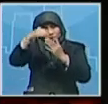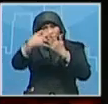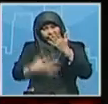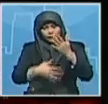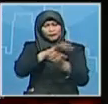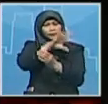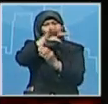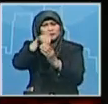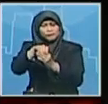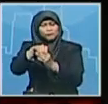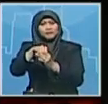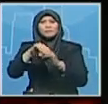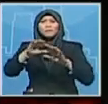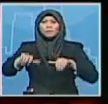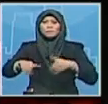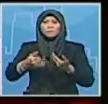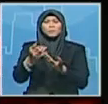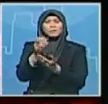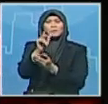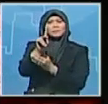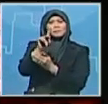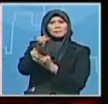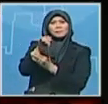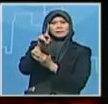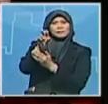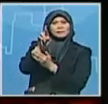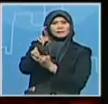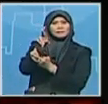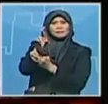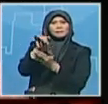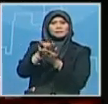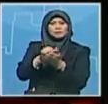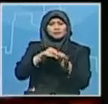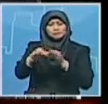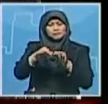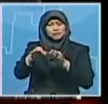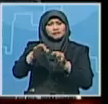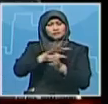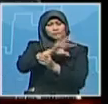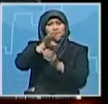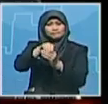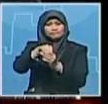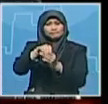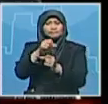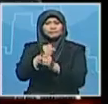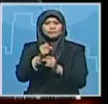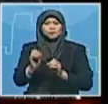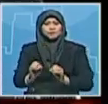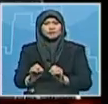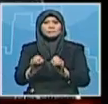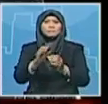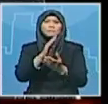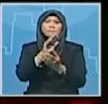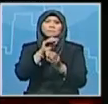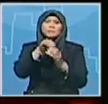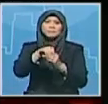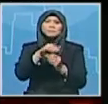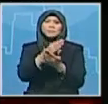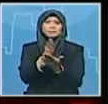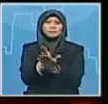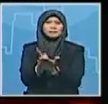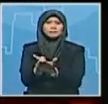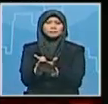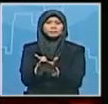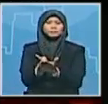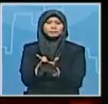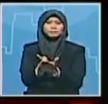Kementerian Kerja Raya, bagaimana elemen inklusif itu diterjemahkan dalam bentuk operasional bajet ini sendiri? Sudah pasti kalau kita